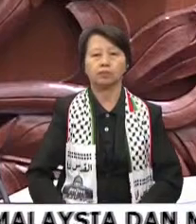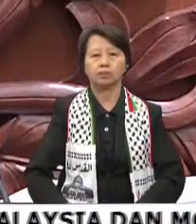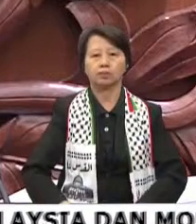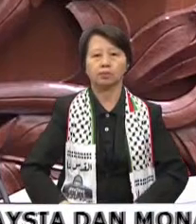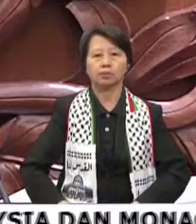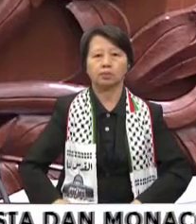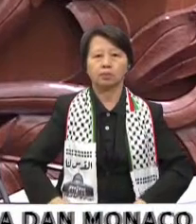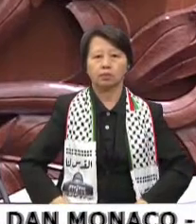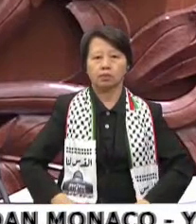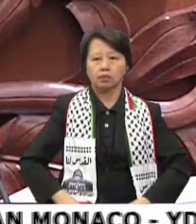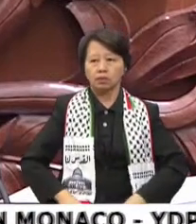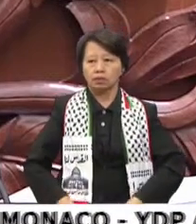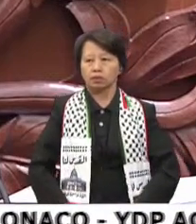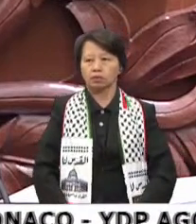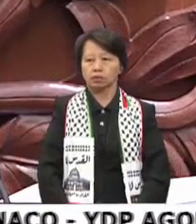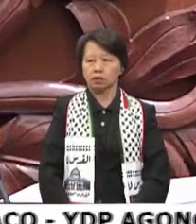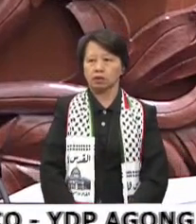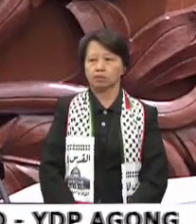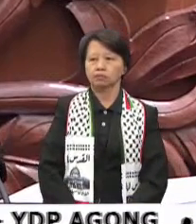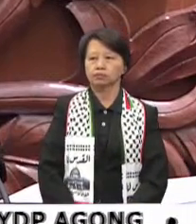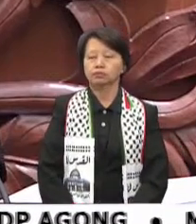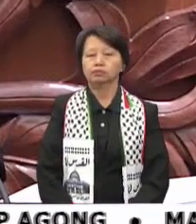kasih terima